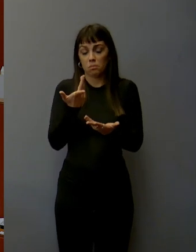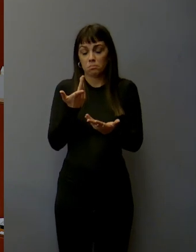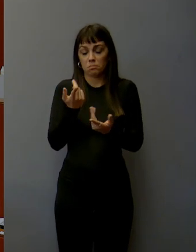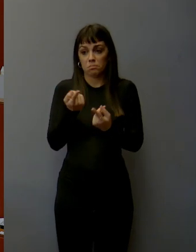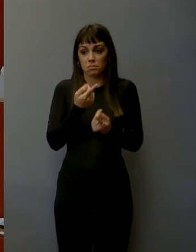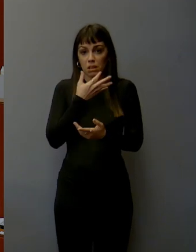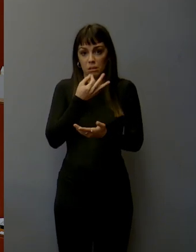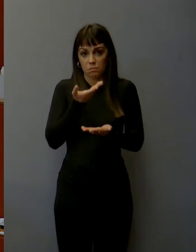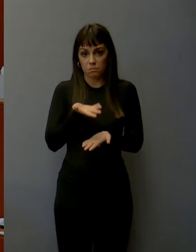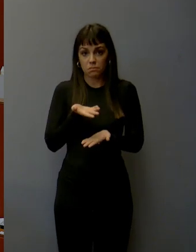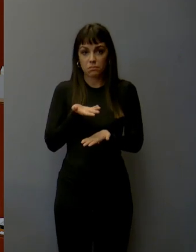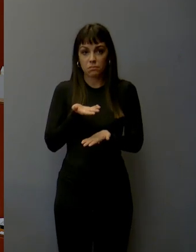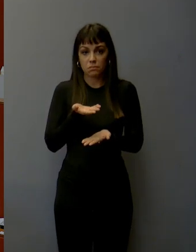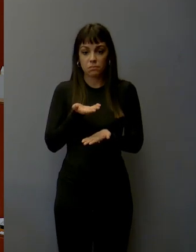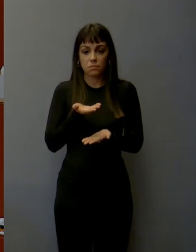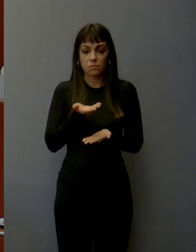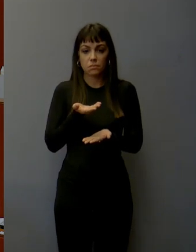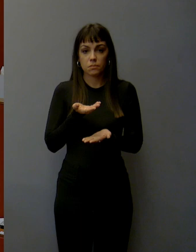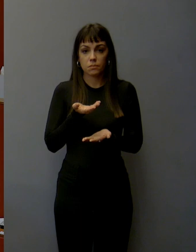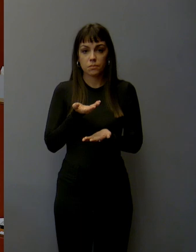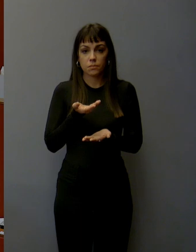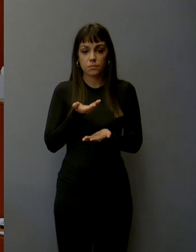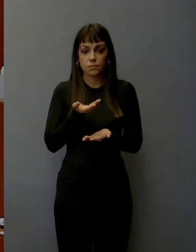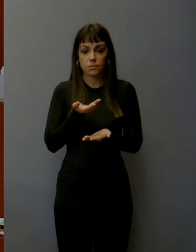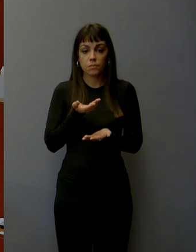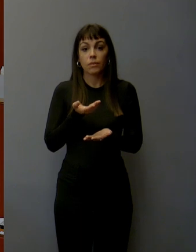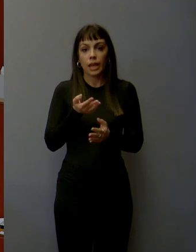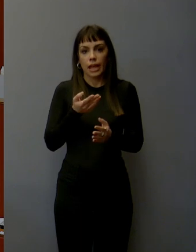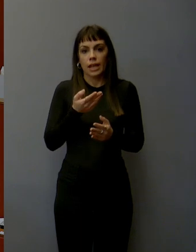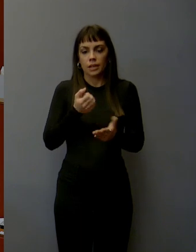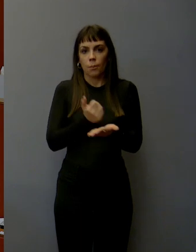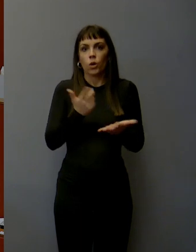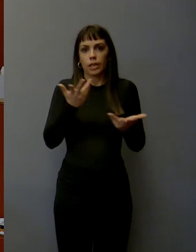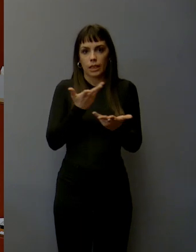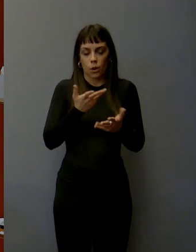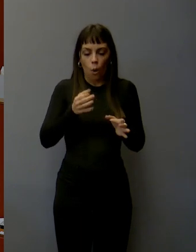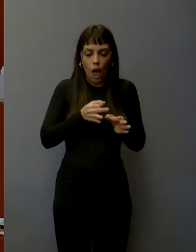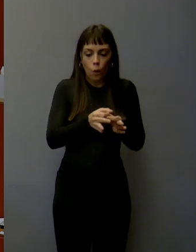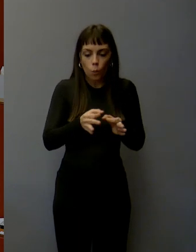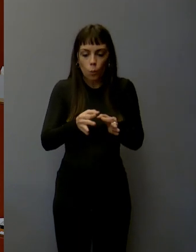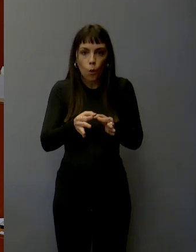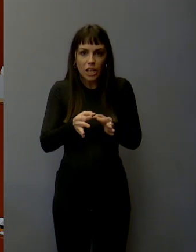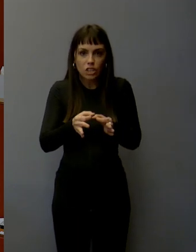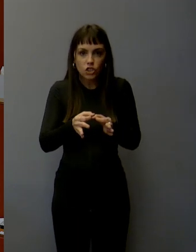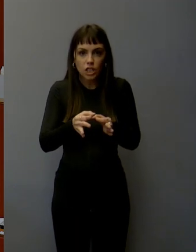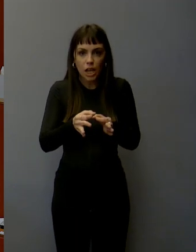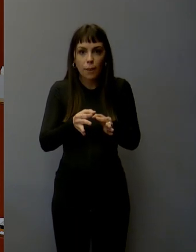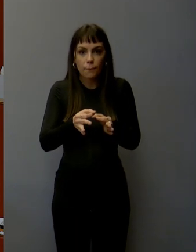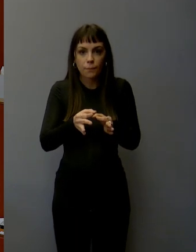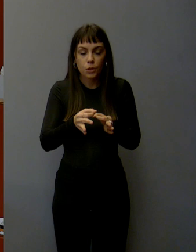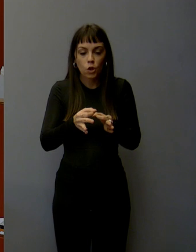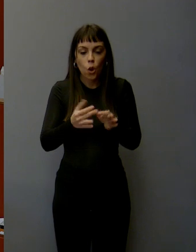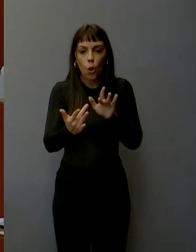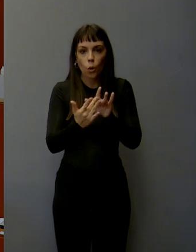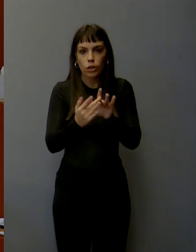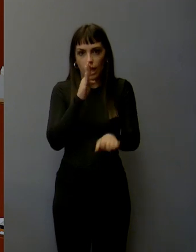Io ovviamente manteniamo anche in questo caso un collegamento diretto con Municipio che ci possa il municipio avvisare quando effettivamente non c'è più di spiaggia